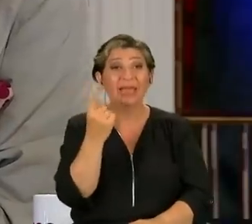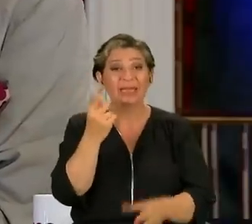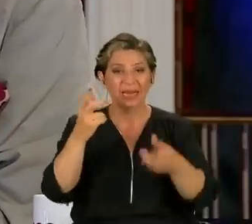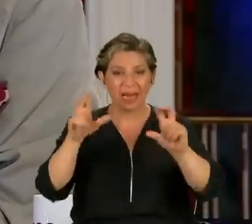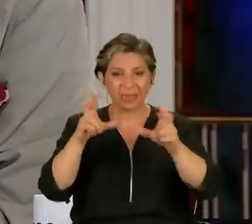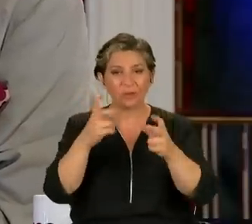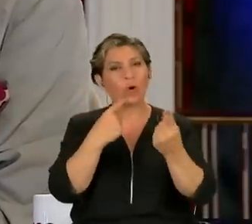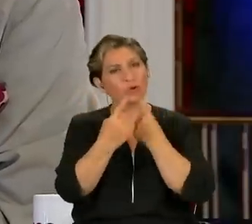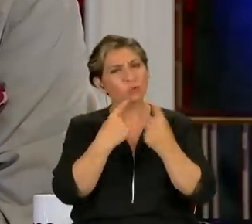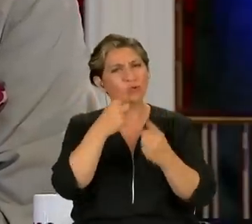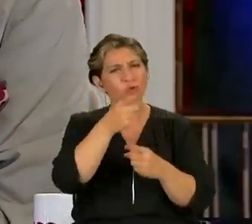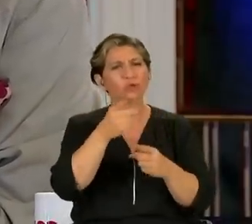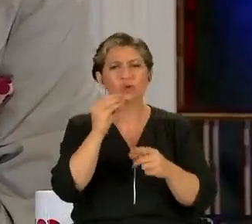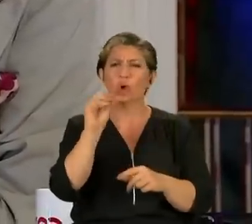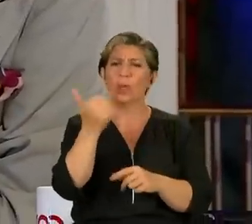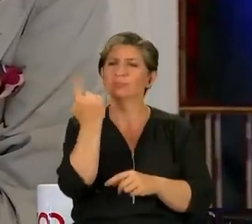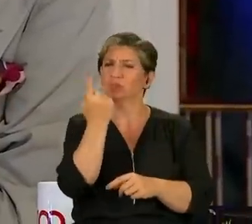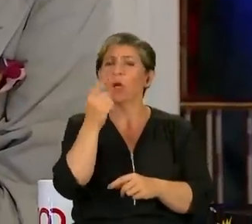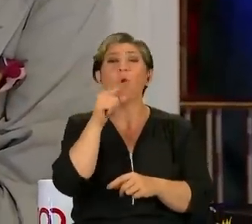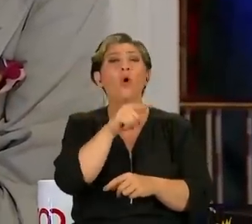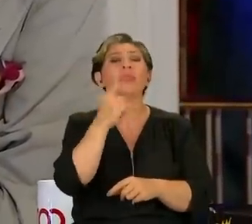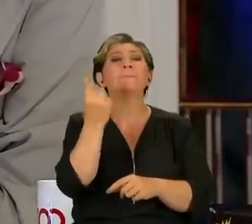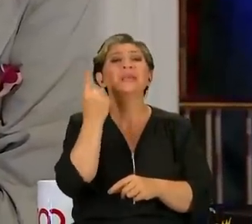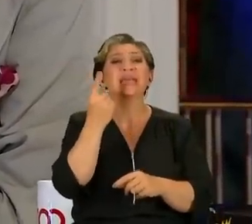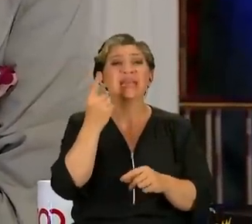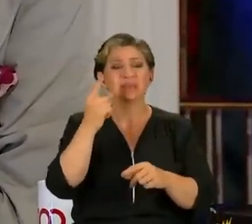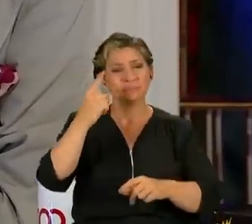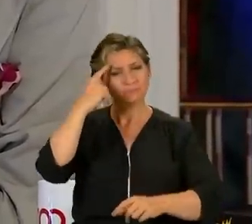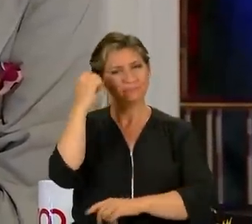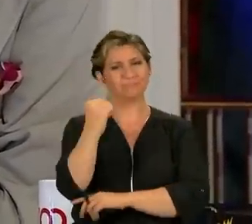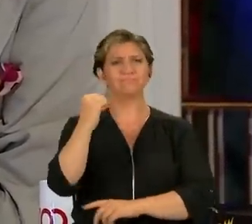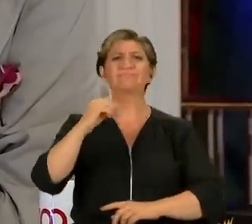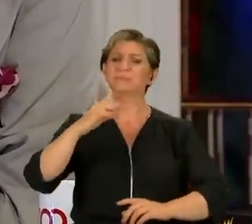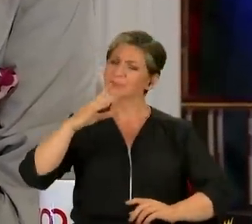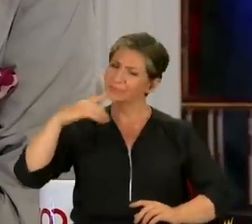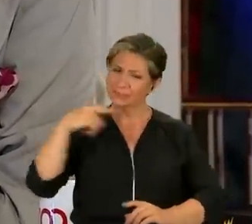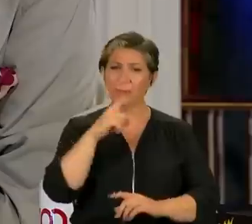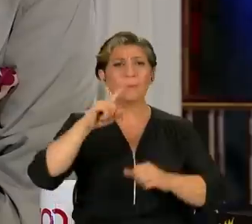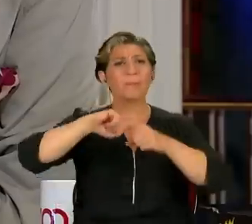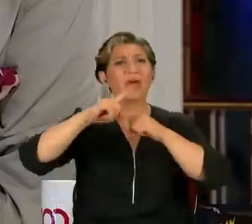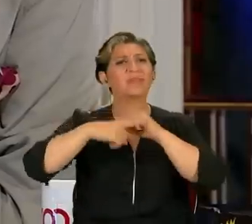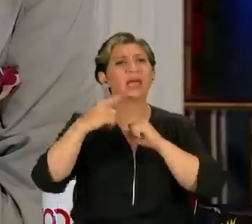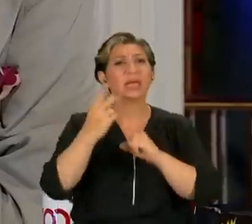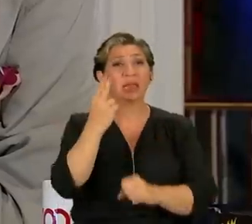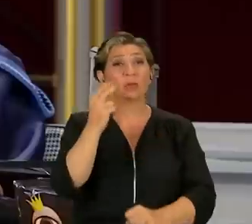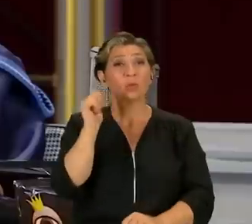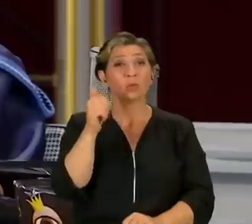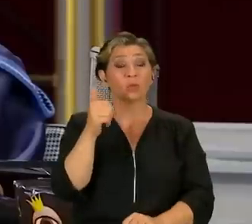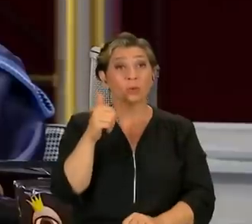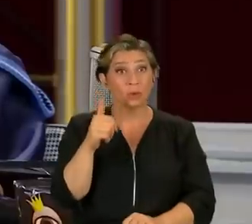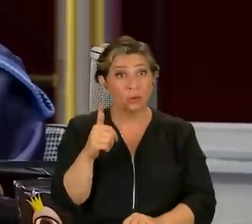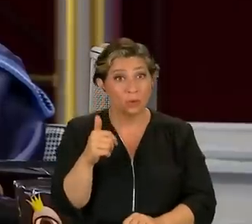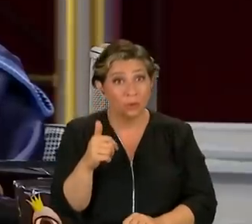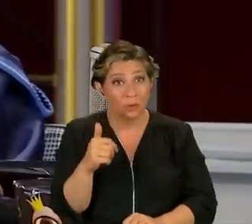tabii radyoda da konuşmuştuk bunu. Çok önemli bir şey. Orada bir istikrar vardı. Yani kaç tabii. gün haftada sahne alıyordun? 7.